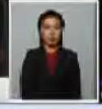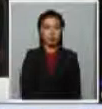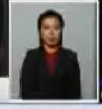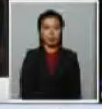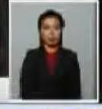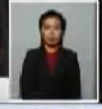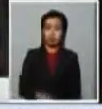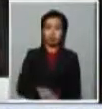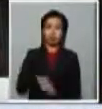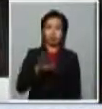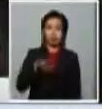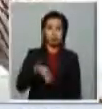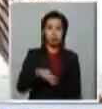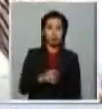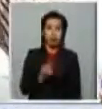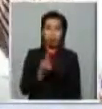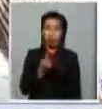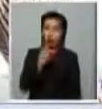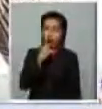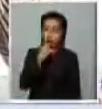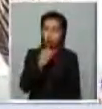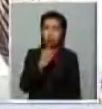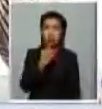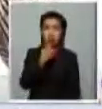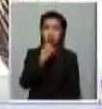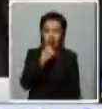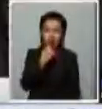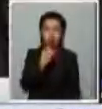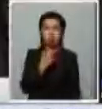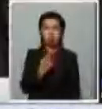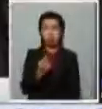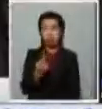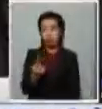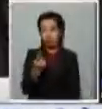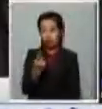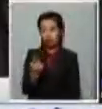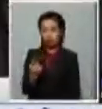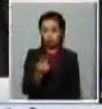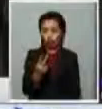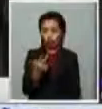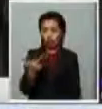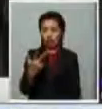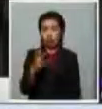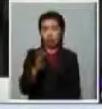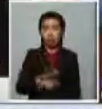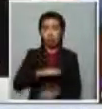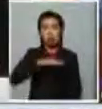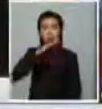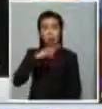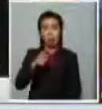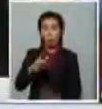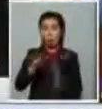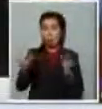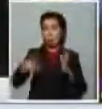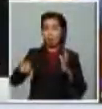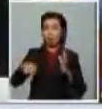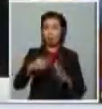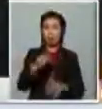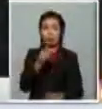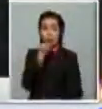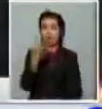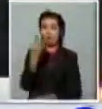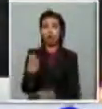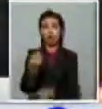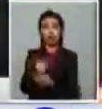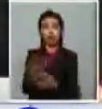ผู้ใหญ่กินไม่ไหวแล้วโอ้โหกินได้สองสามลูกแค่นั้นเนี่ยนี่เลี้ยงกันเป็นกองพเนินอย่างเงี้ยถ้ากินไม่หมดอย่างเงี้ยเอาไปทำอะไรได้เนี่ยมันเสียของ